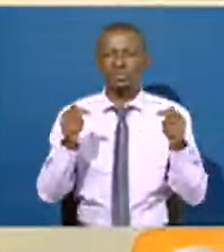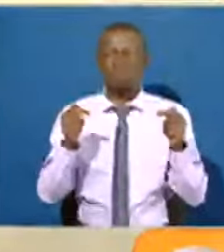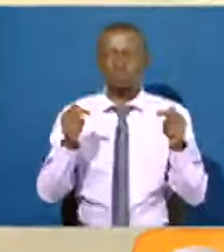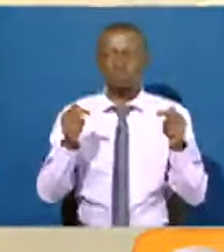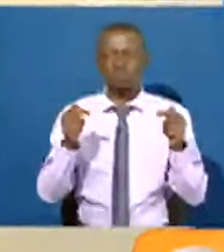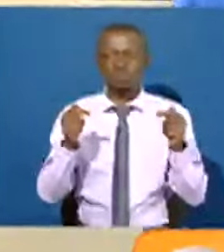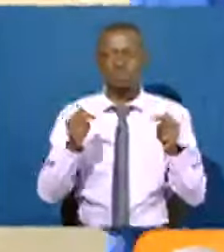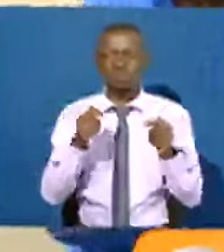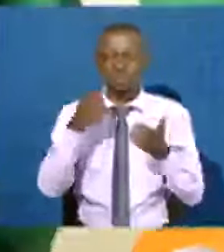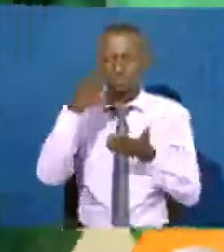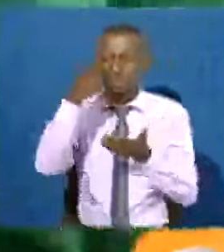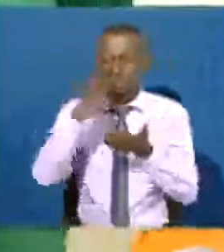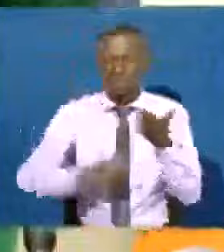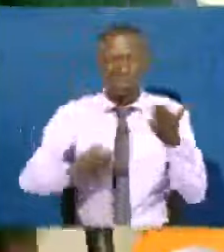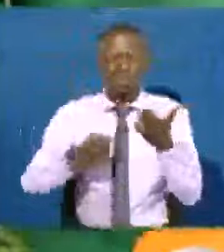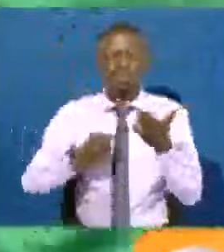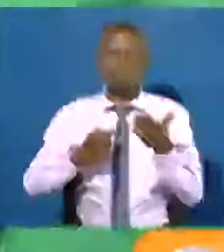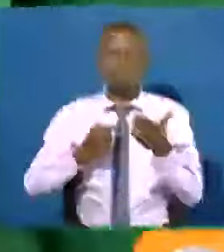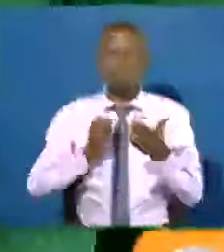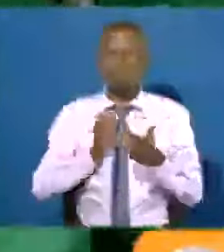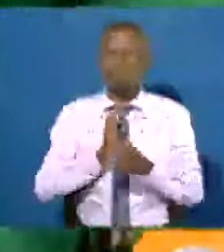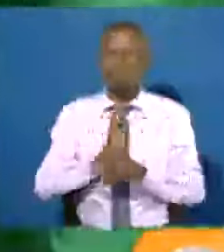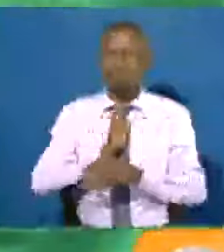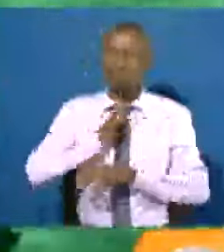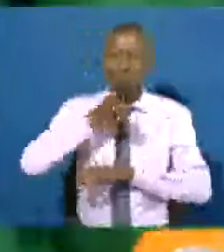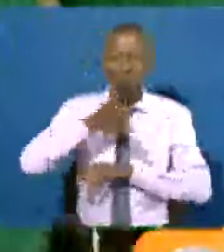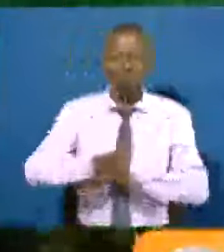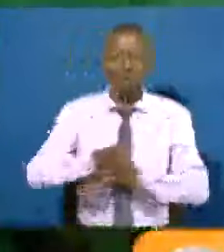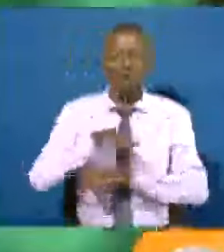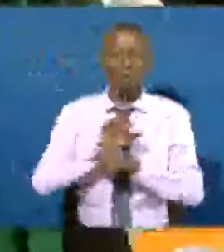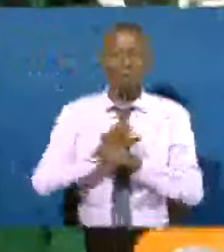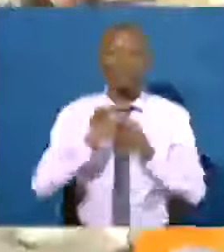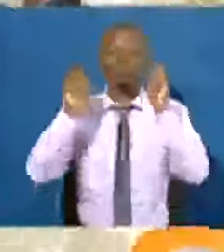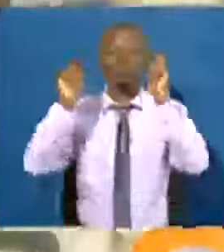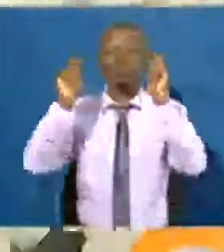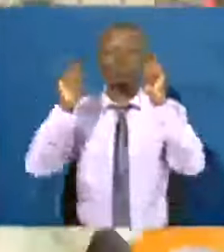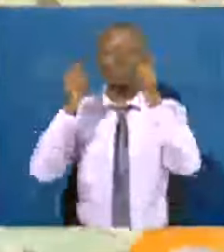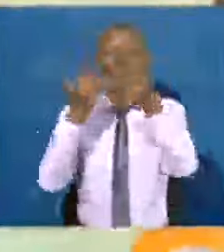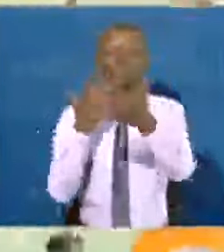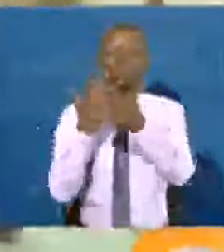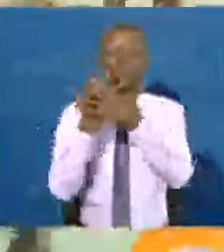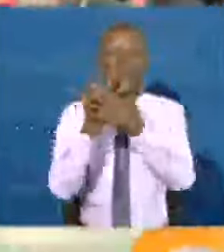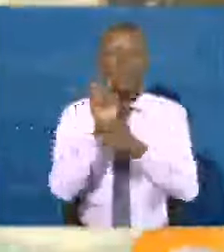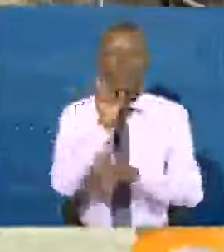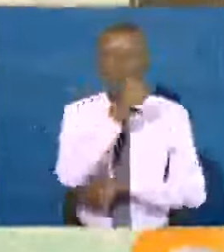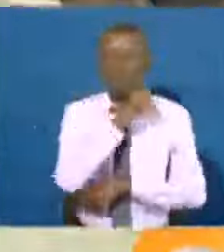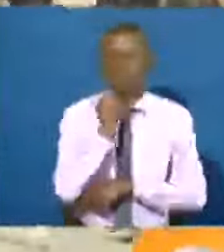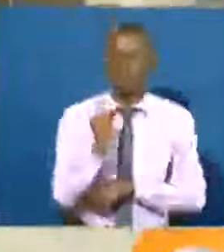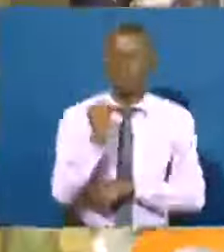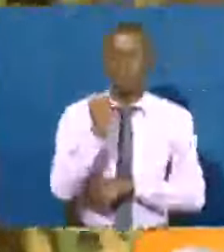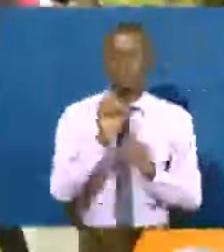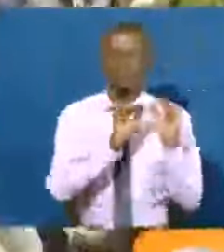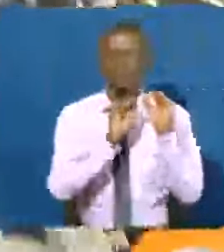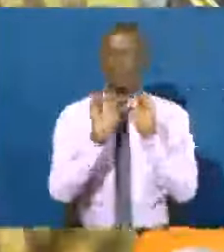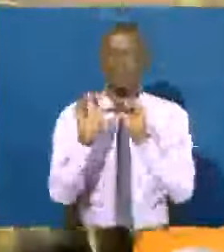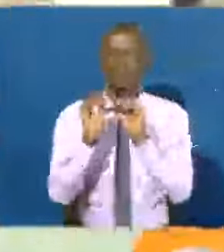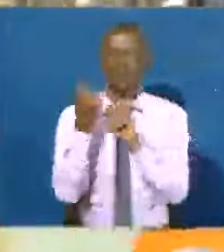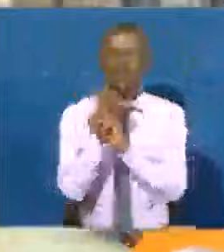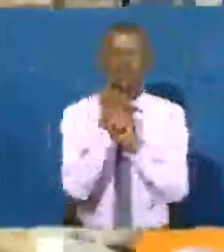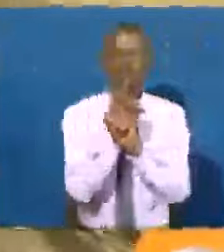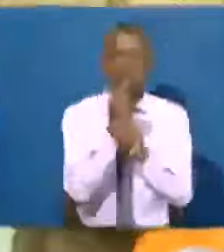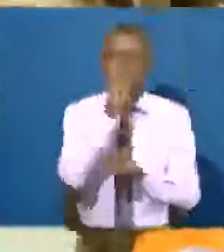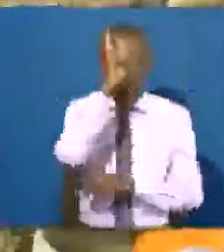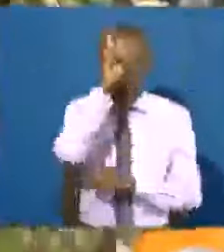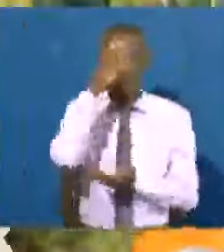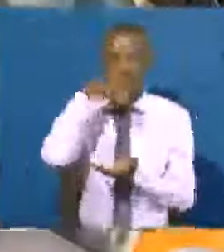ushuru kupita kiasi. Mamia ya waandamanaji walikamatwa kwa kushiriki maandamano hayo na kupelekwa katika vituo vya